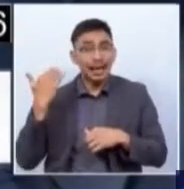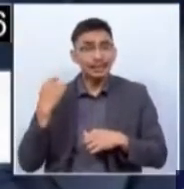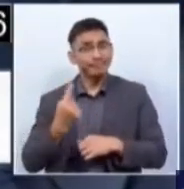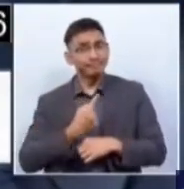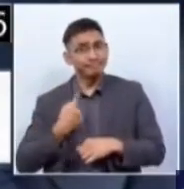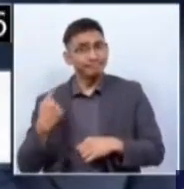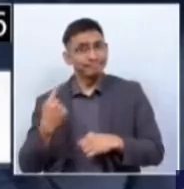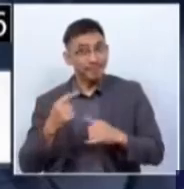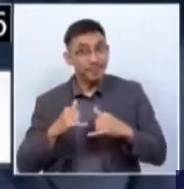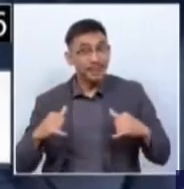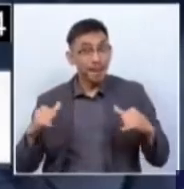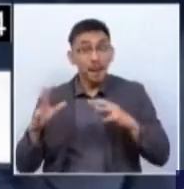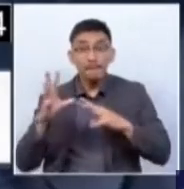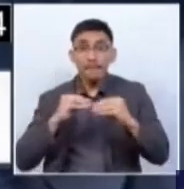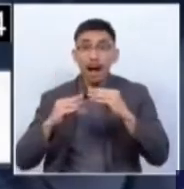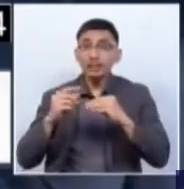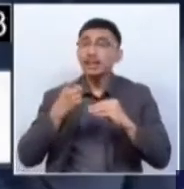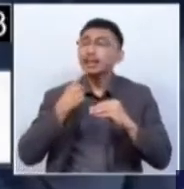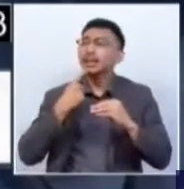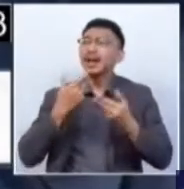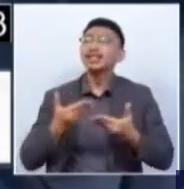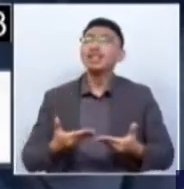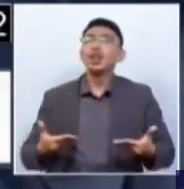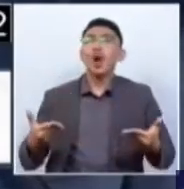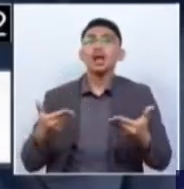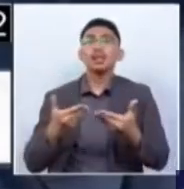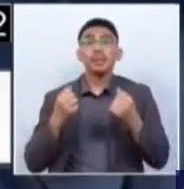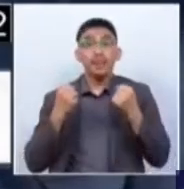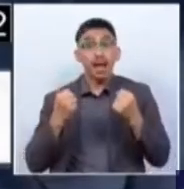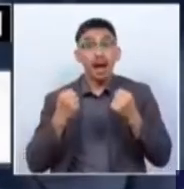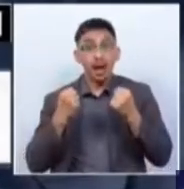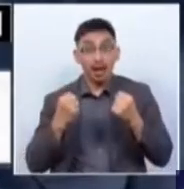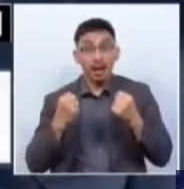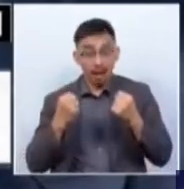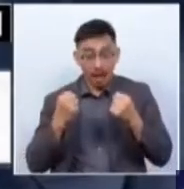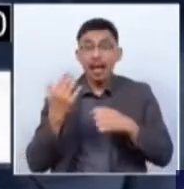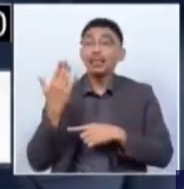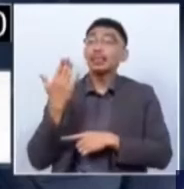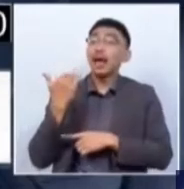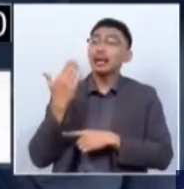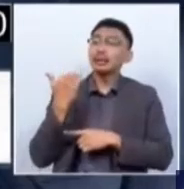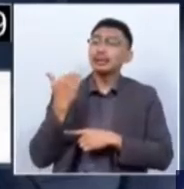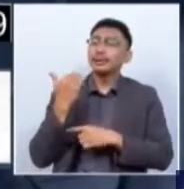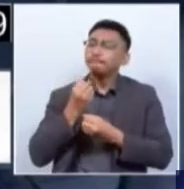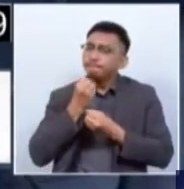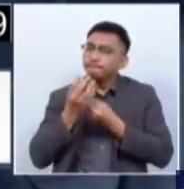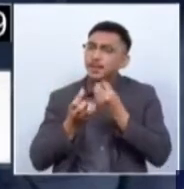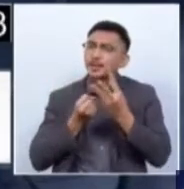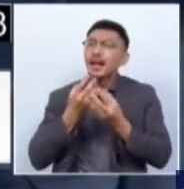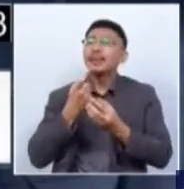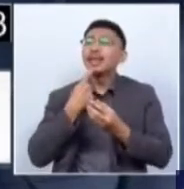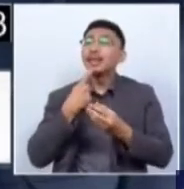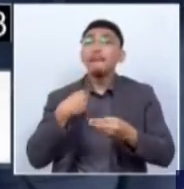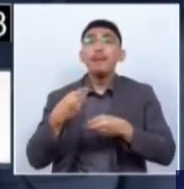situasi pertahanan kita Bapak tadi membahas tentang bagaimana belanja alut Sista bagaimana rencana